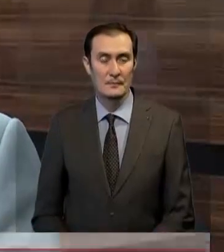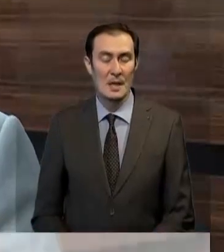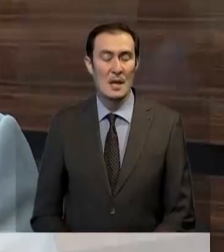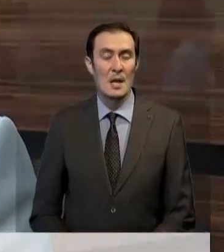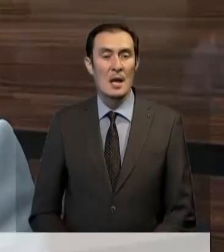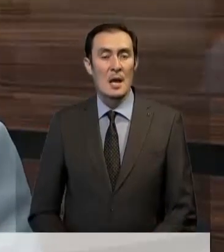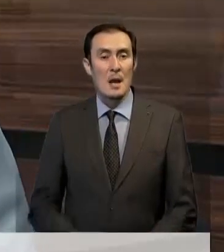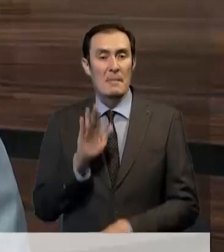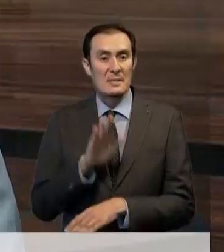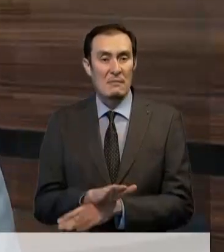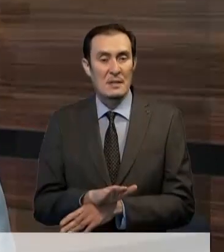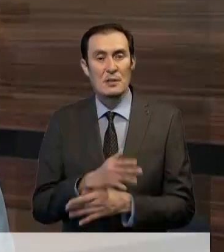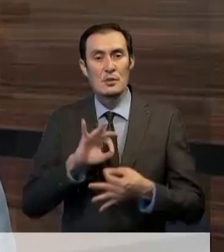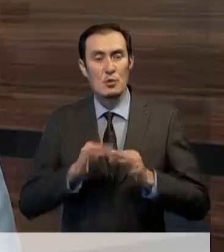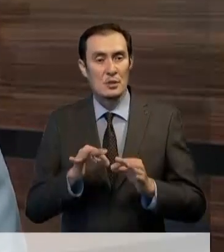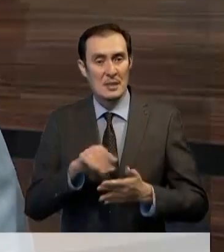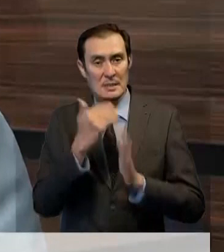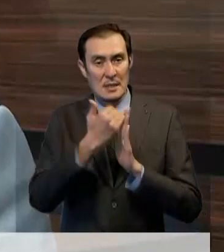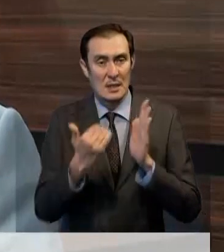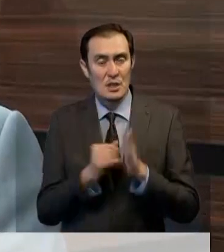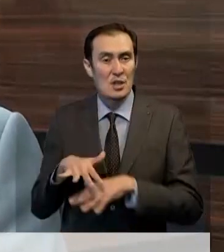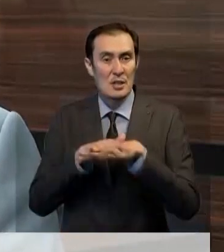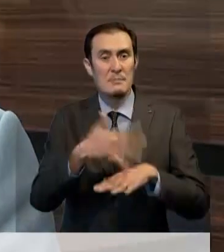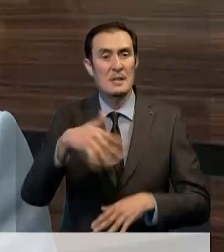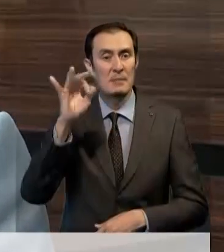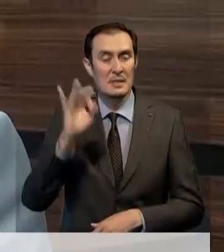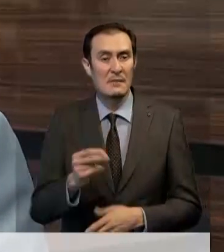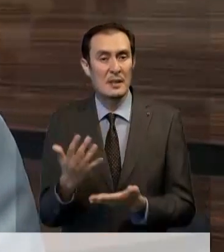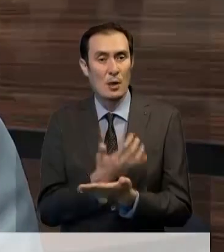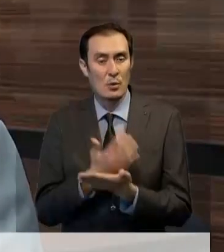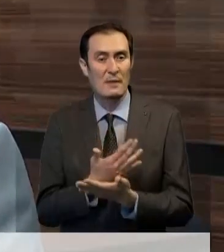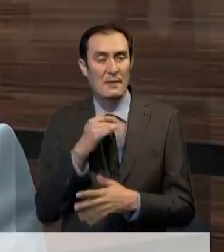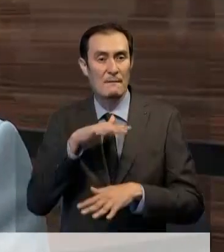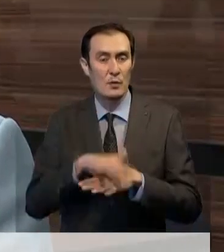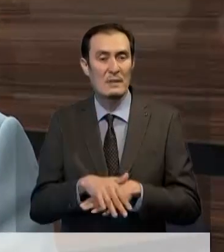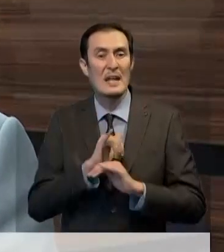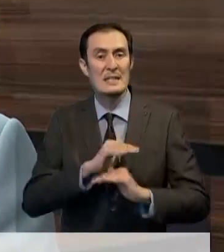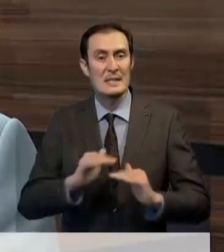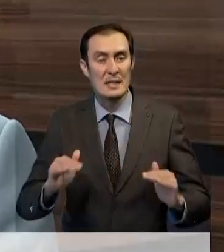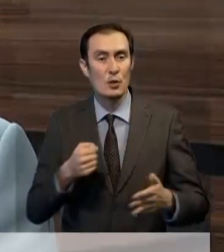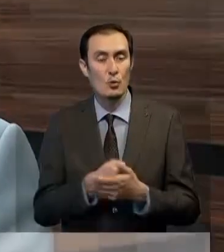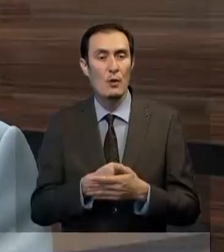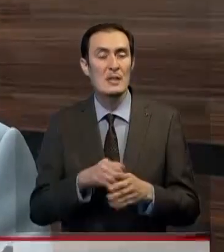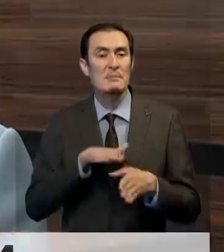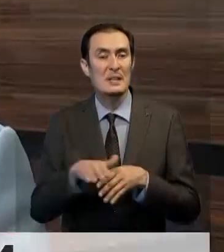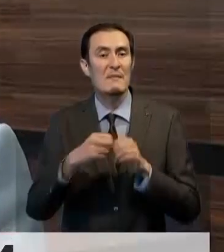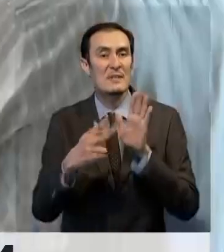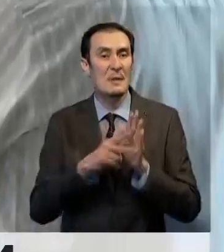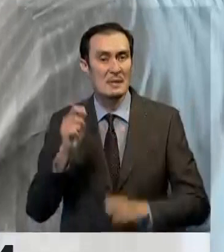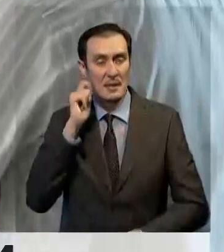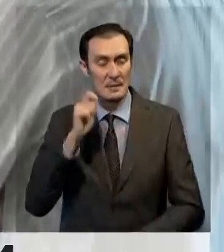Поставлены важные задачи в разных сферах. Например, отчислять 50% от дохода нацфонда на счета детей до достижения ими 18